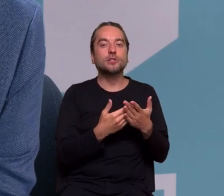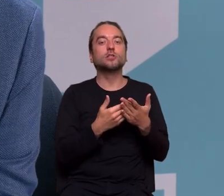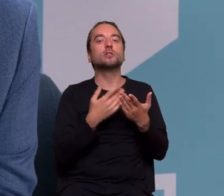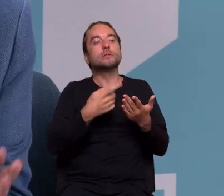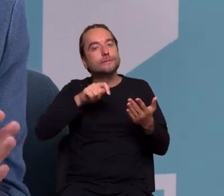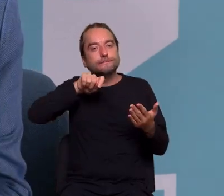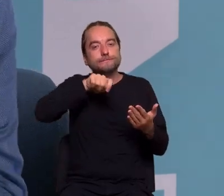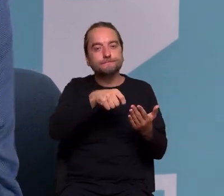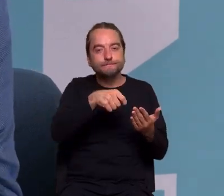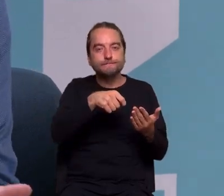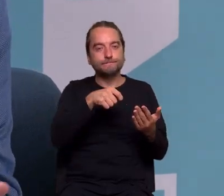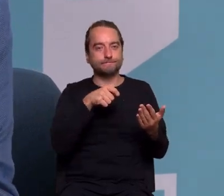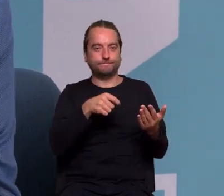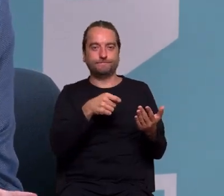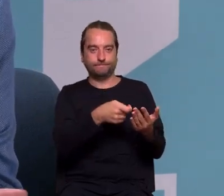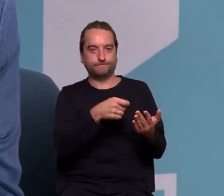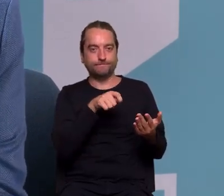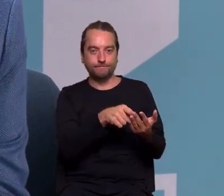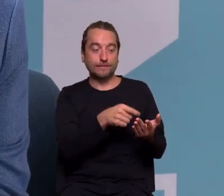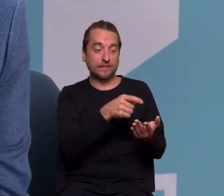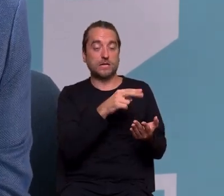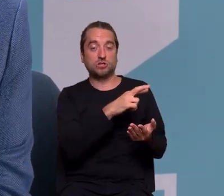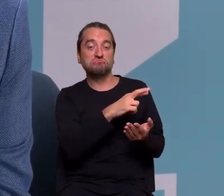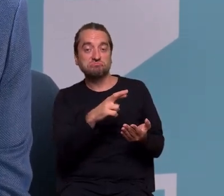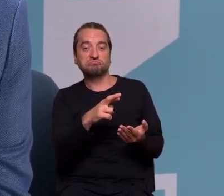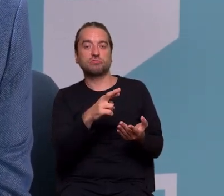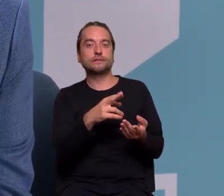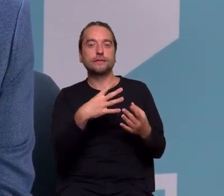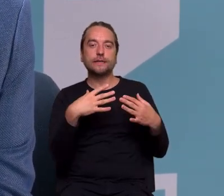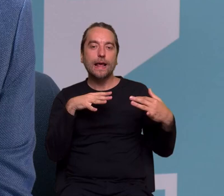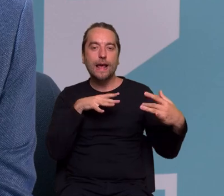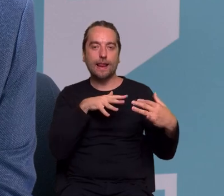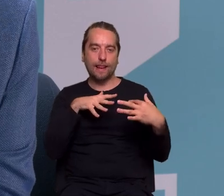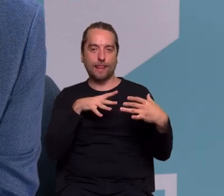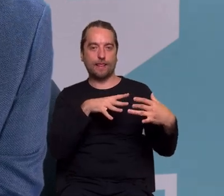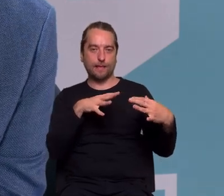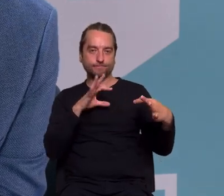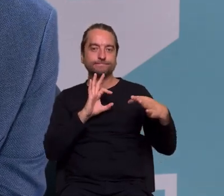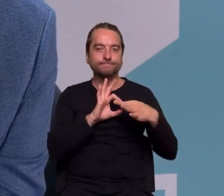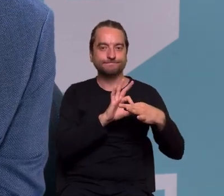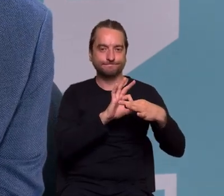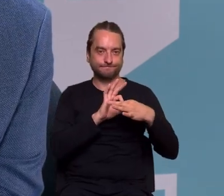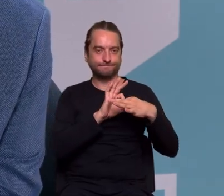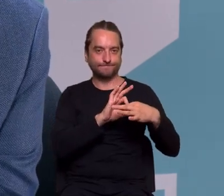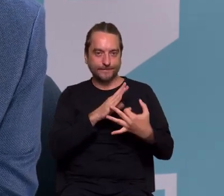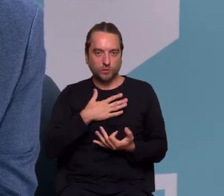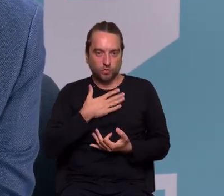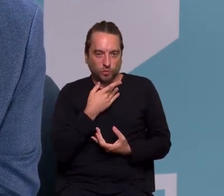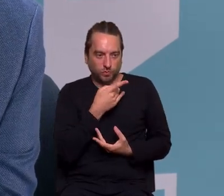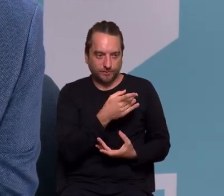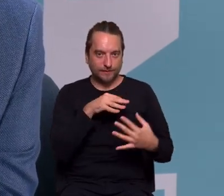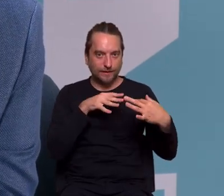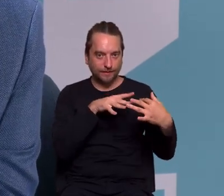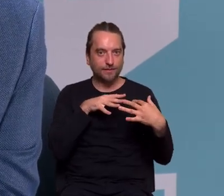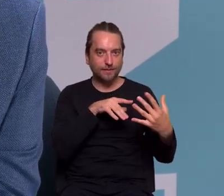przypisywać, że zaczynamy z tym przedmiotem jakąś więź odczuwać. I wydaje mi się, że to jest taka